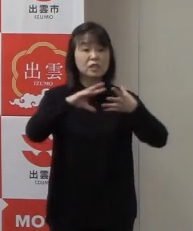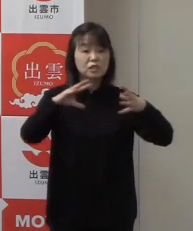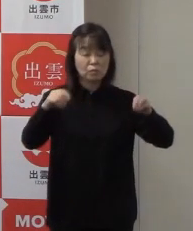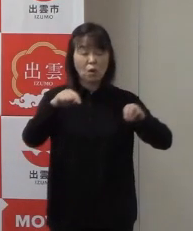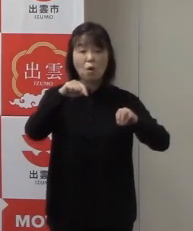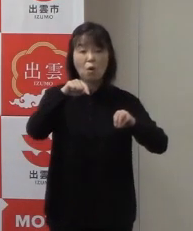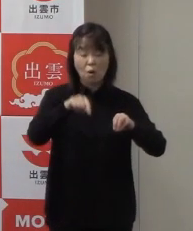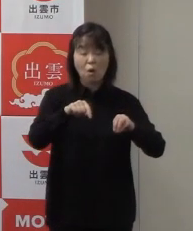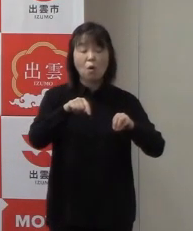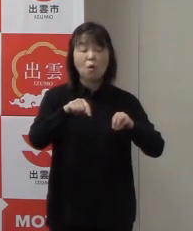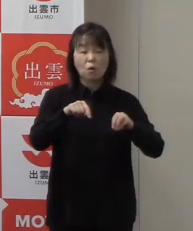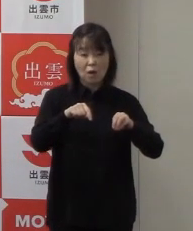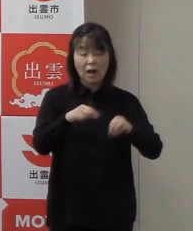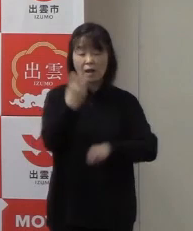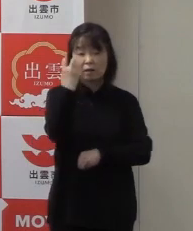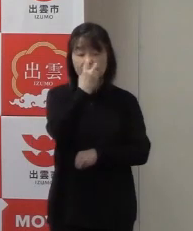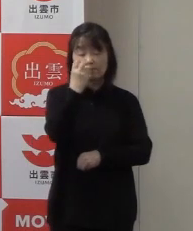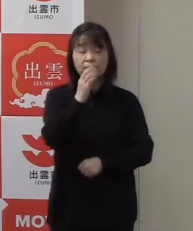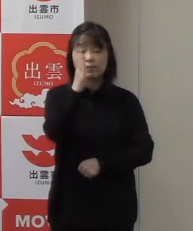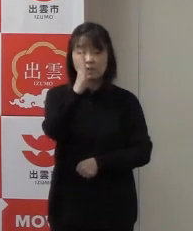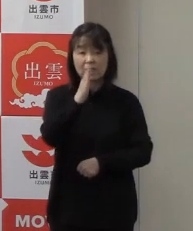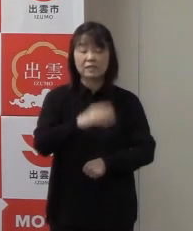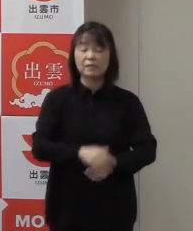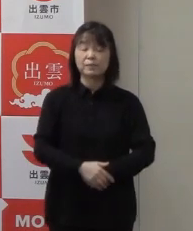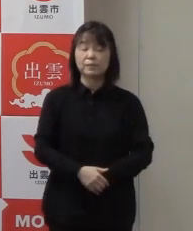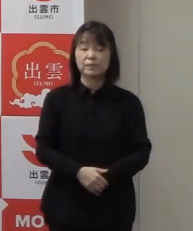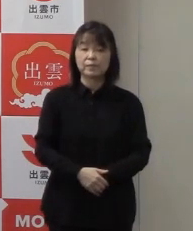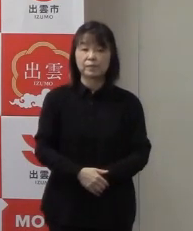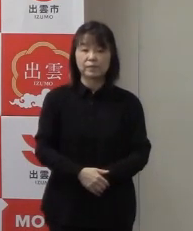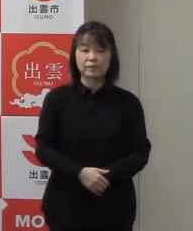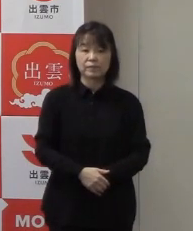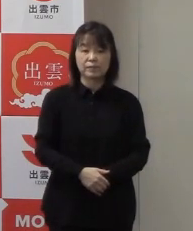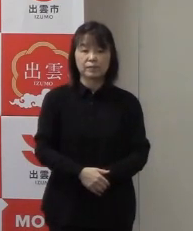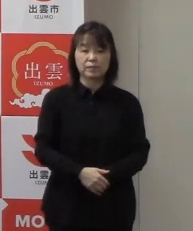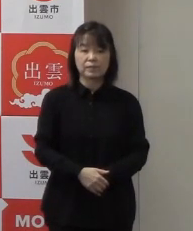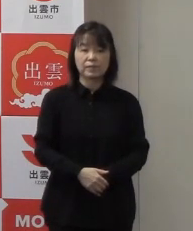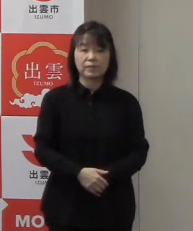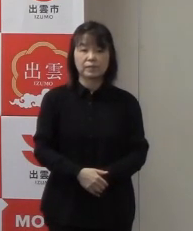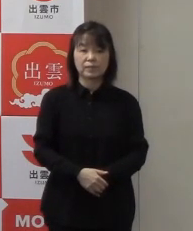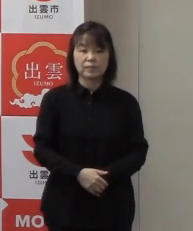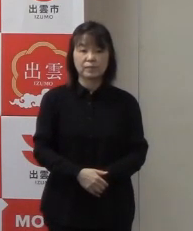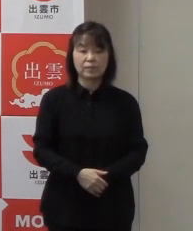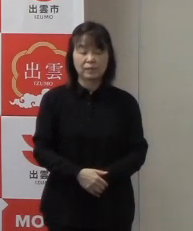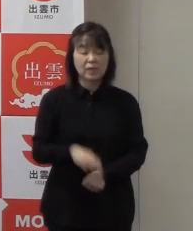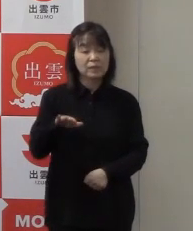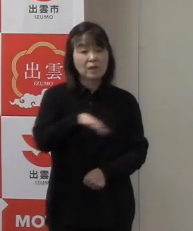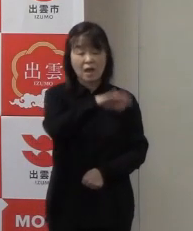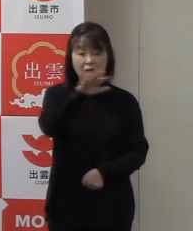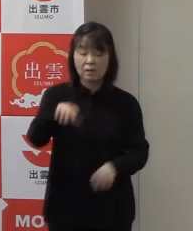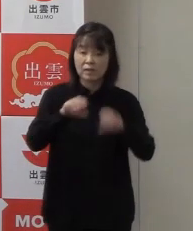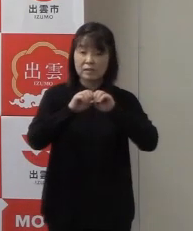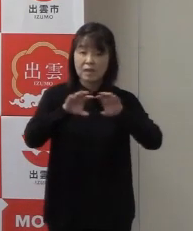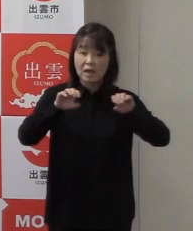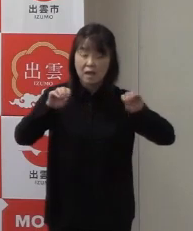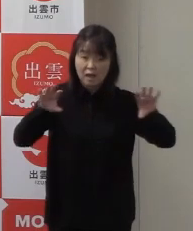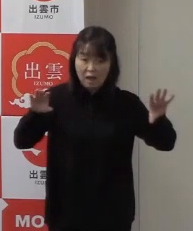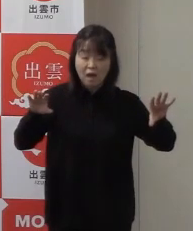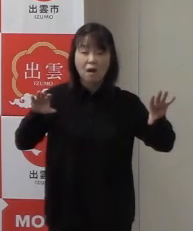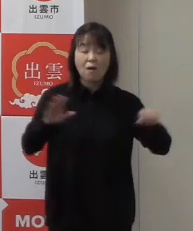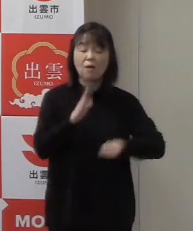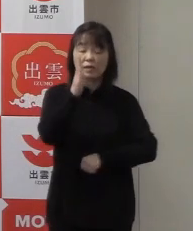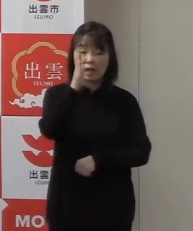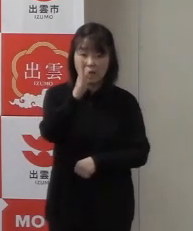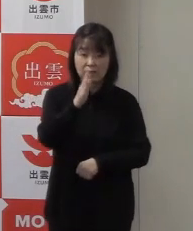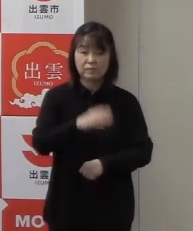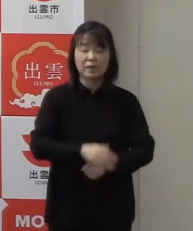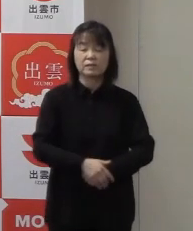思いますので、よろしくお願いしたいと思います。また皆様方には 宣伝の方ですね、ぜひ告知の方よろしくお願い